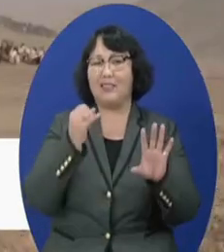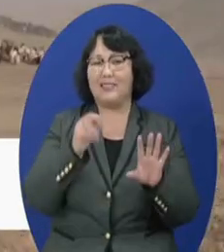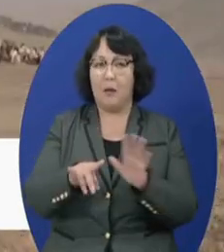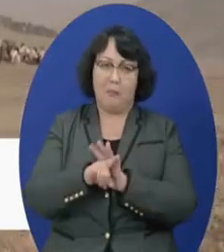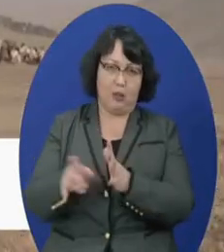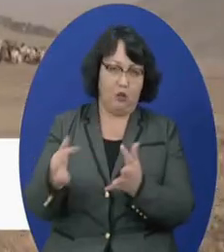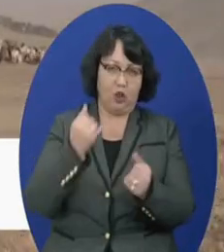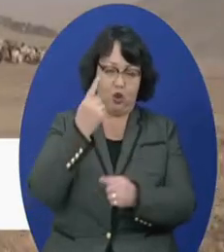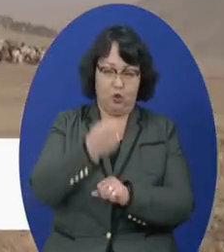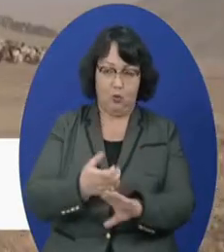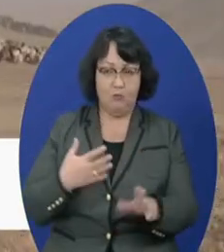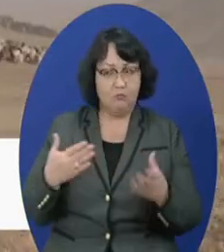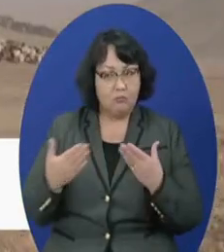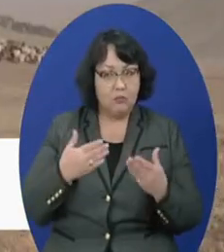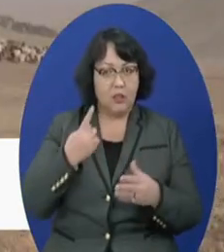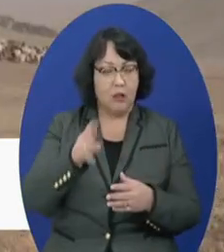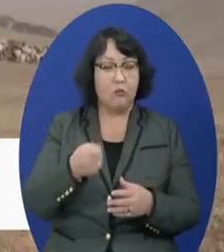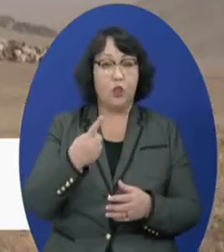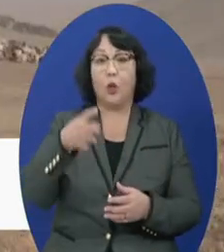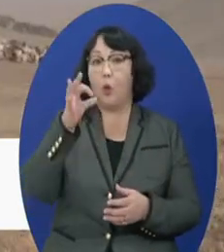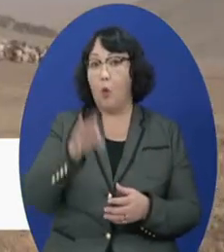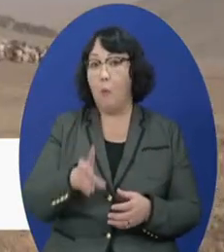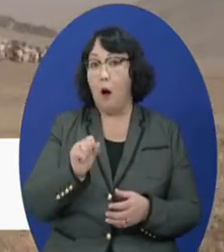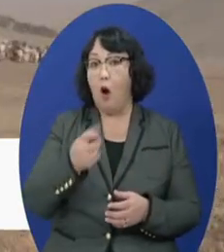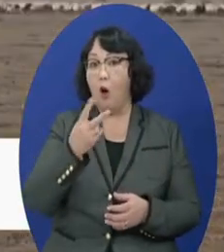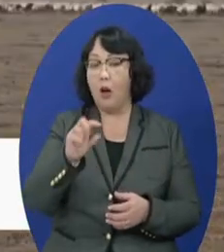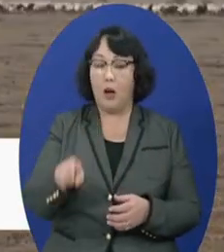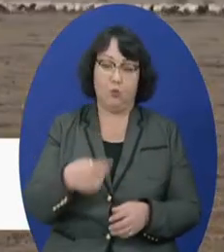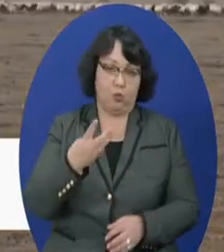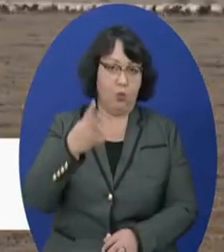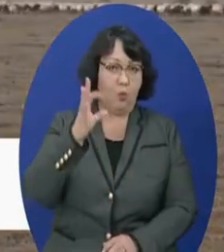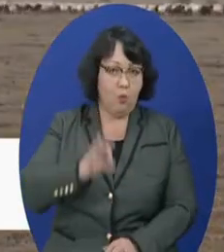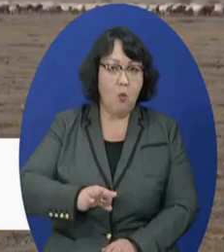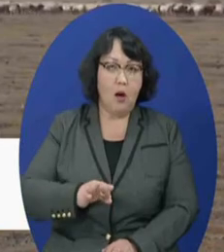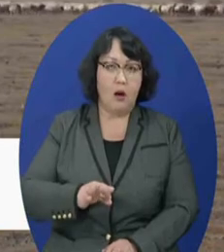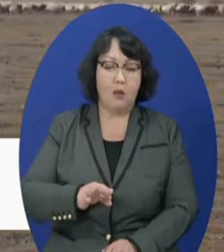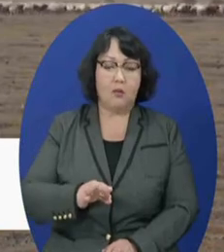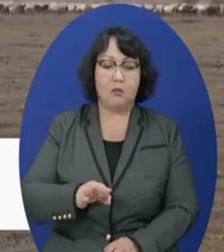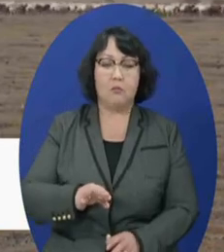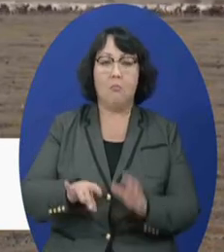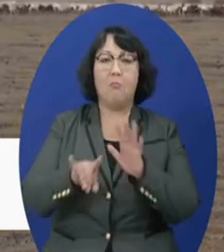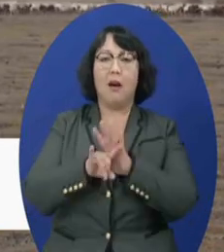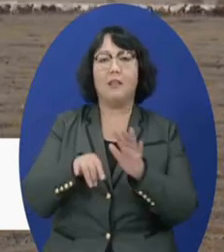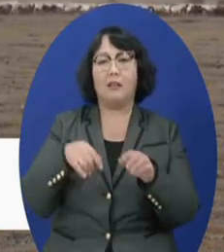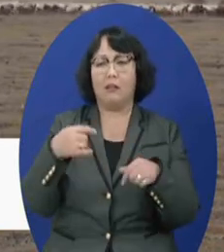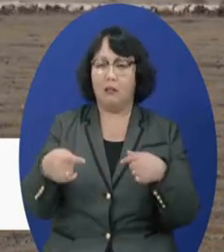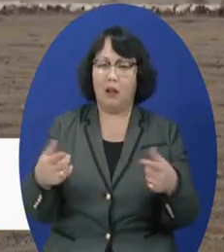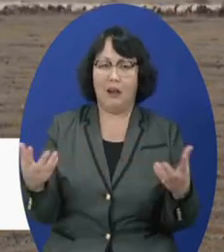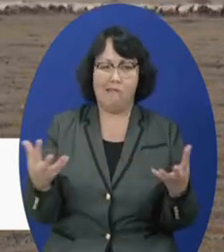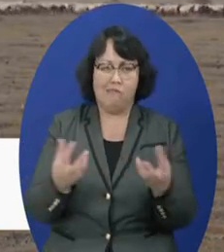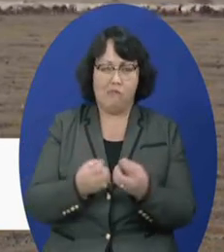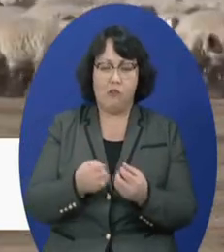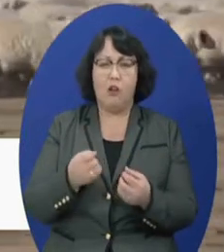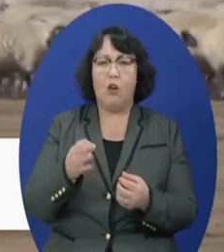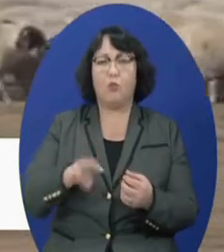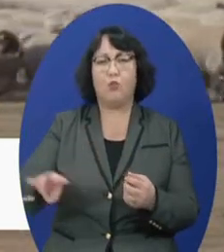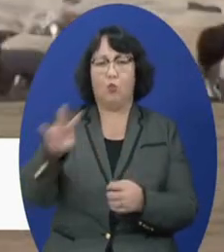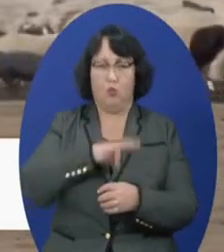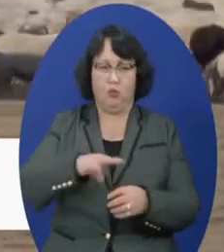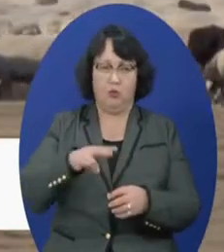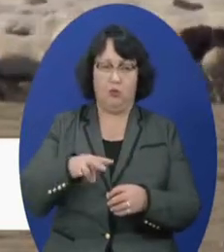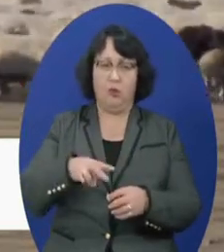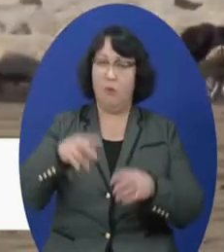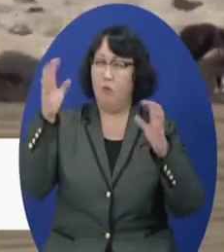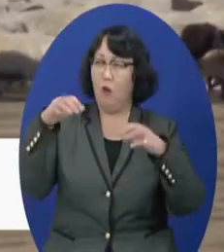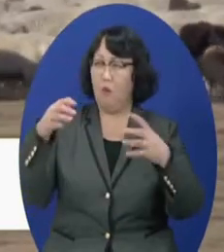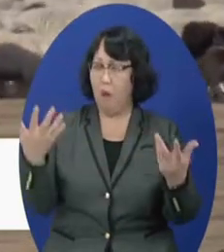оноос 1.1 хувиар буюу 20.4 хувиар мал сүргийн тоо буурсан. Энэ нь орон нутгад зуншлах таруу гантаа байсан.